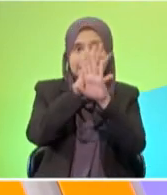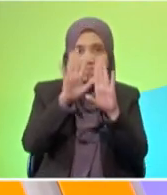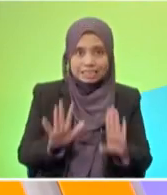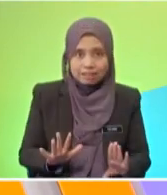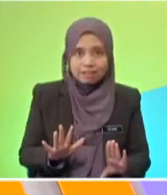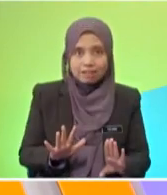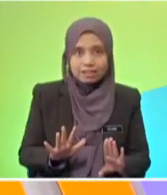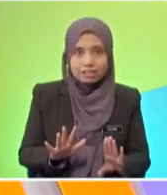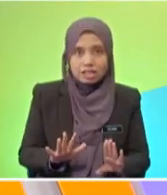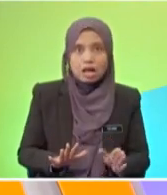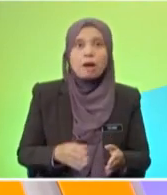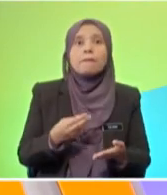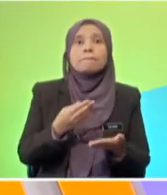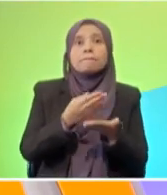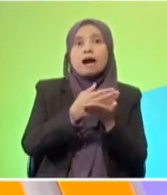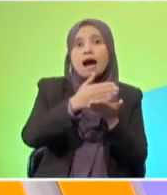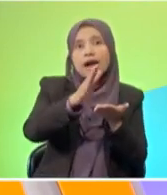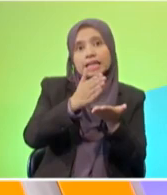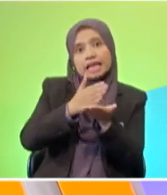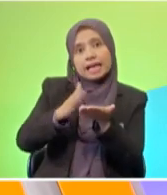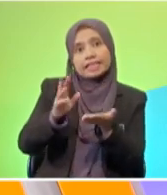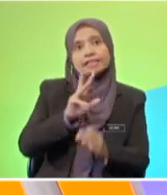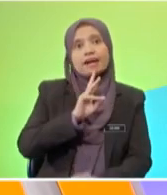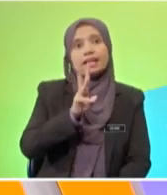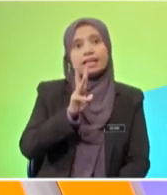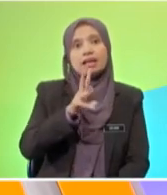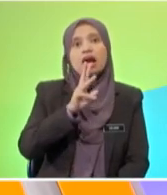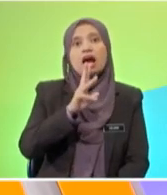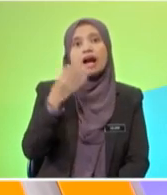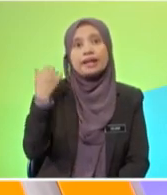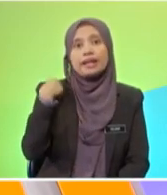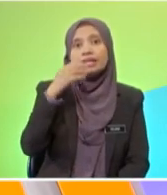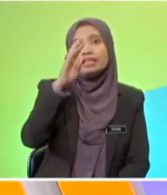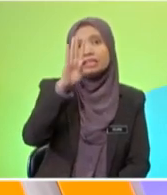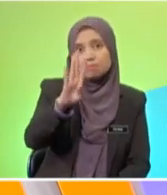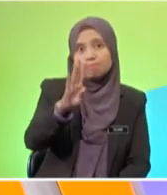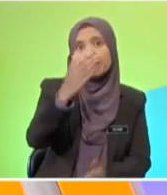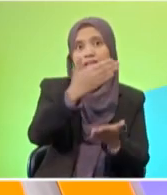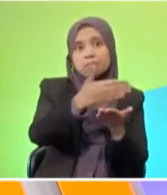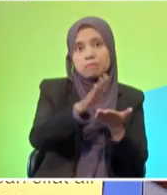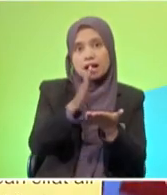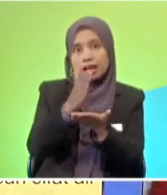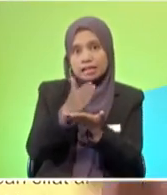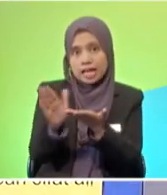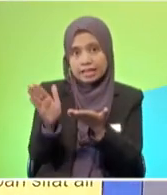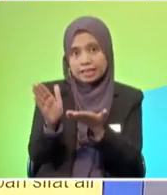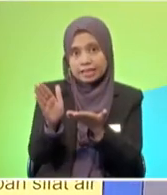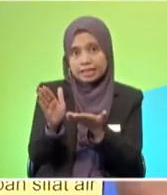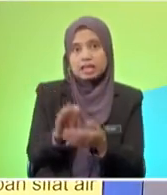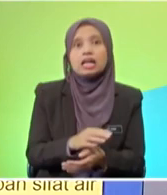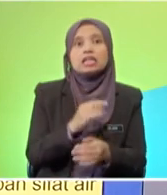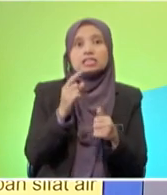studio bahagian air Oke air ada empat bagian oke ya Ada 4 bagian